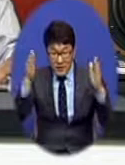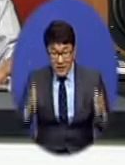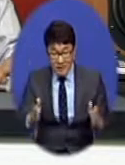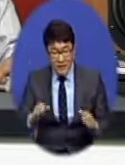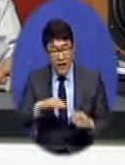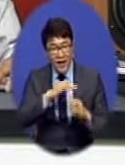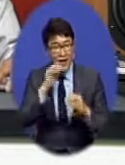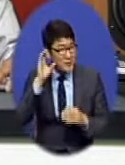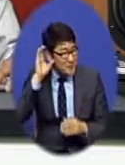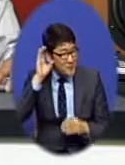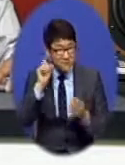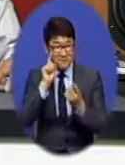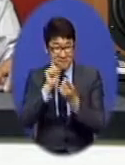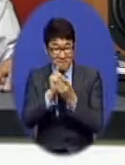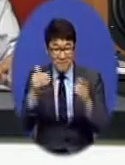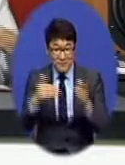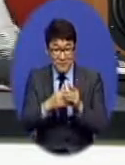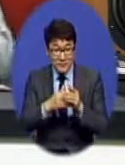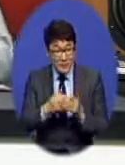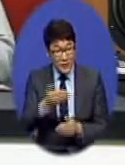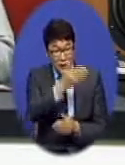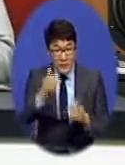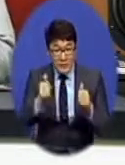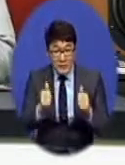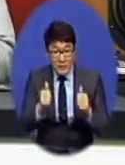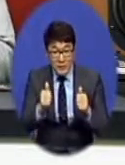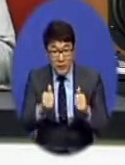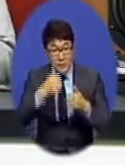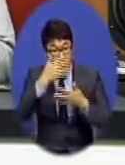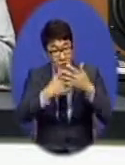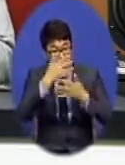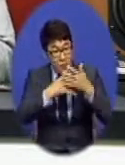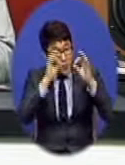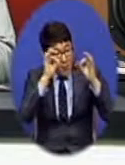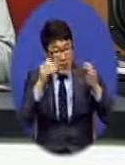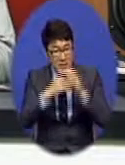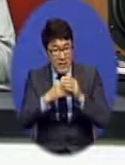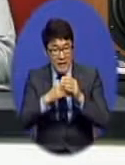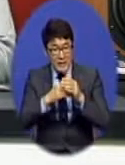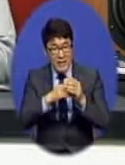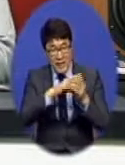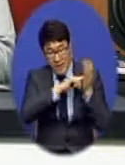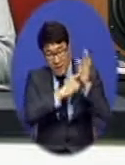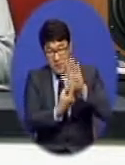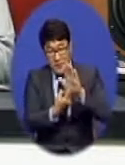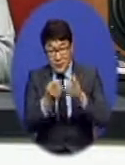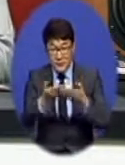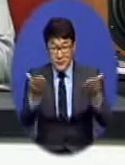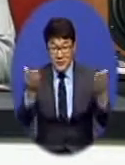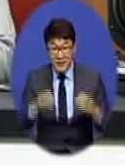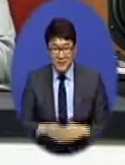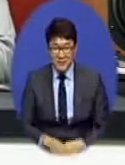참가자까지 모두 만나봤는데요. 네. 시청자 참여자 심사는요. 뮤직비디오를 보고 난 후에 한꺼번에 집계해서 보도록